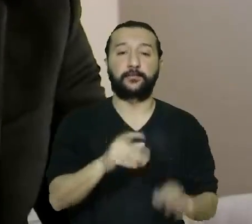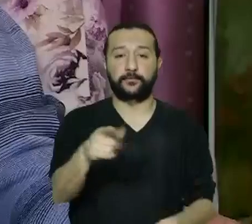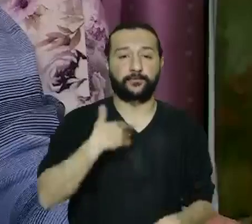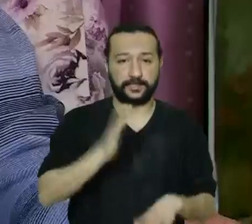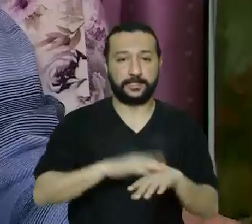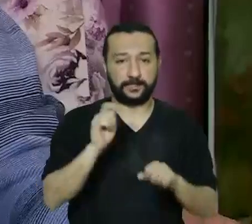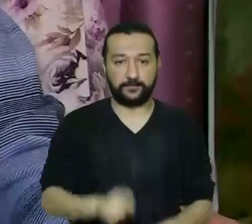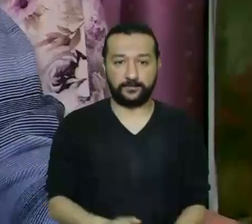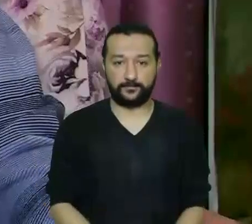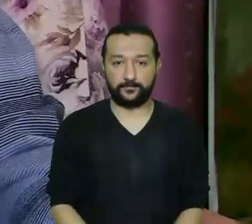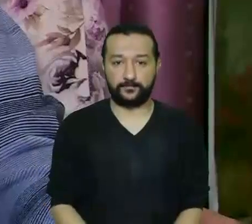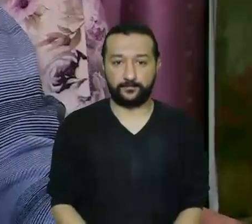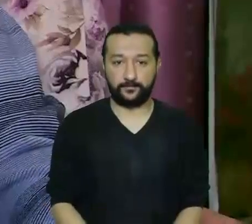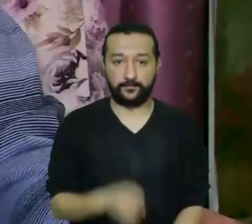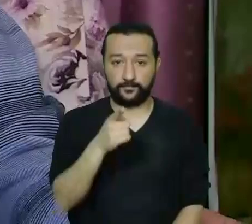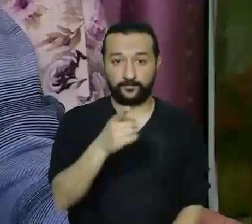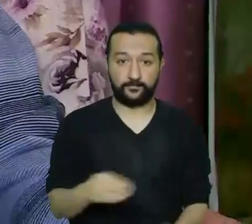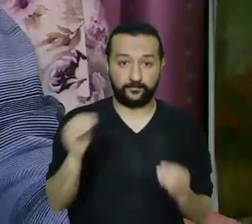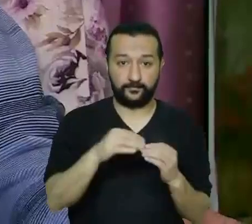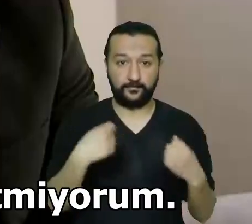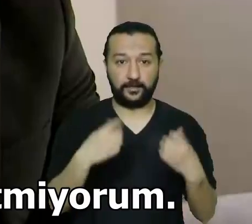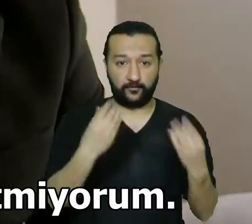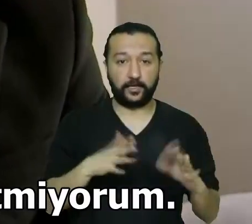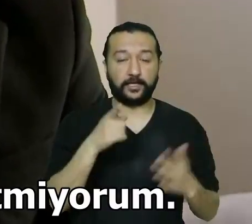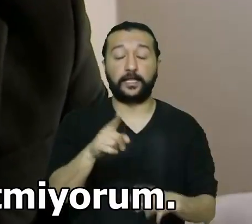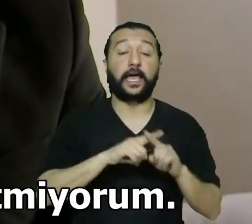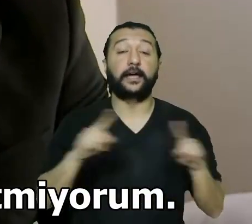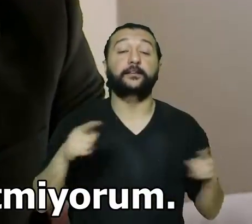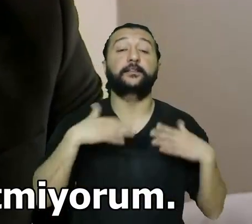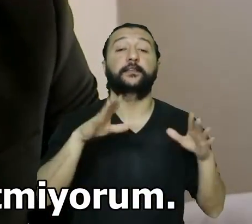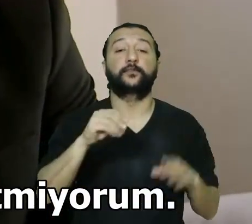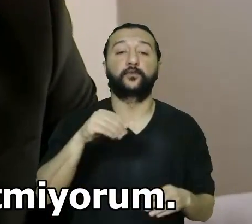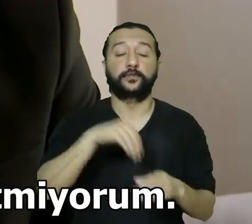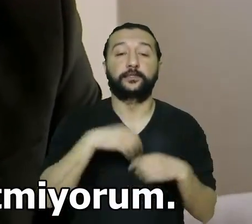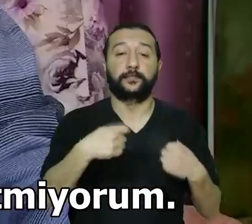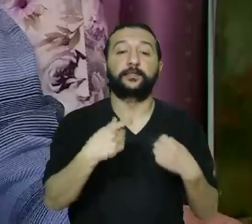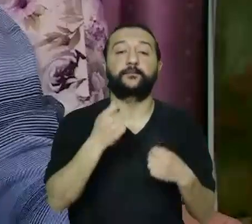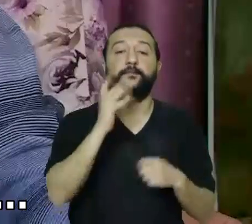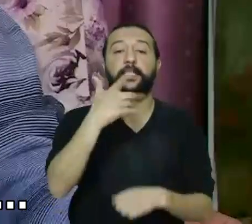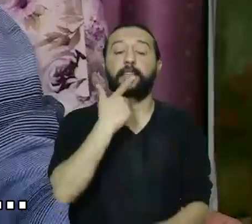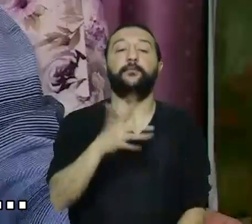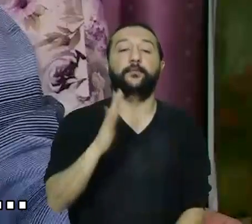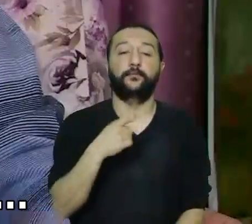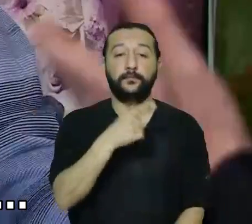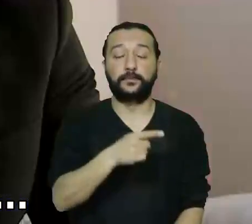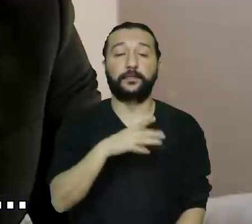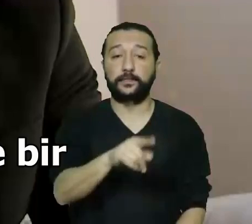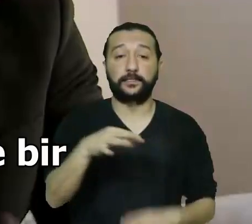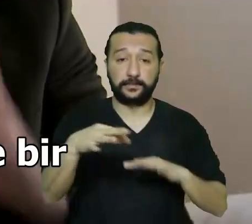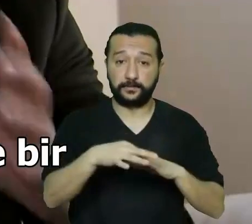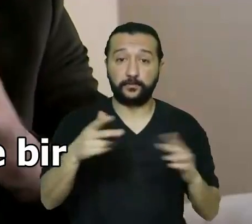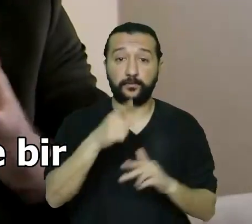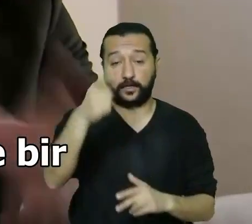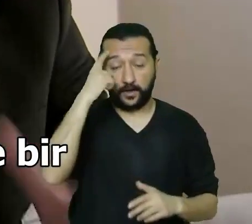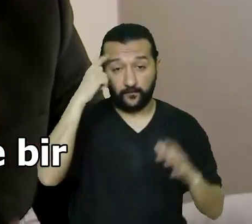ben de yaparım. Tuzlu geldi galiba. Hayır Şükrü. Tuz oranından bahsetmiyorum. Yani değil ceviz büyüklüğünde...